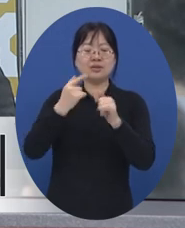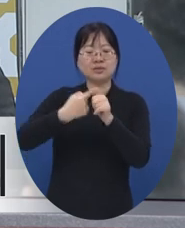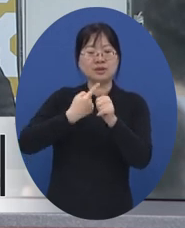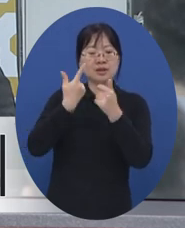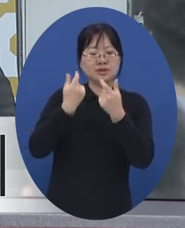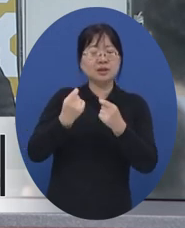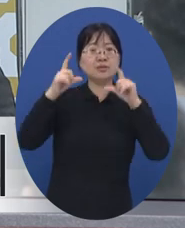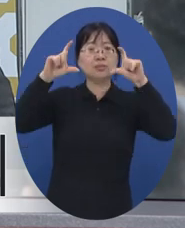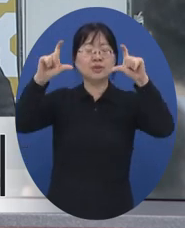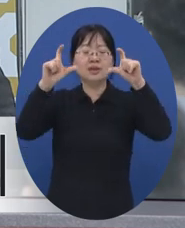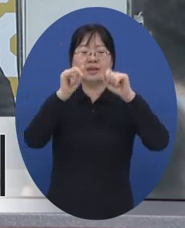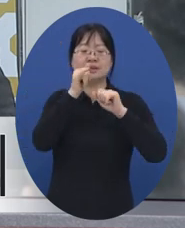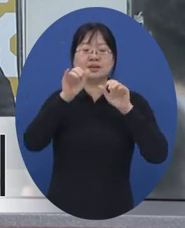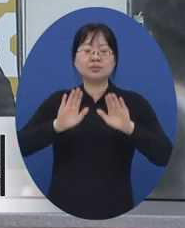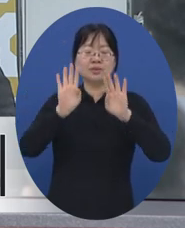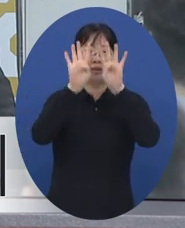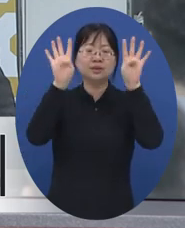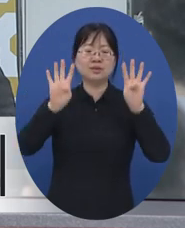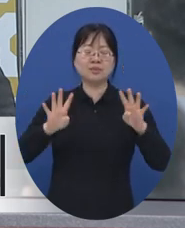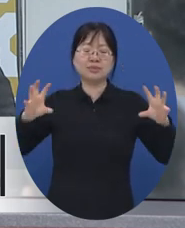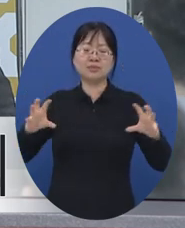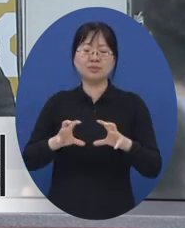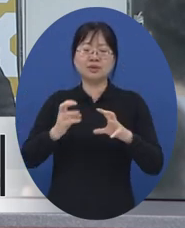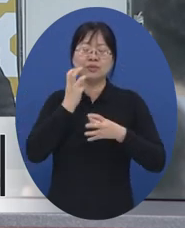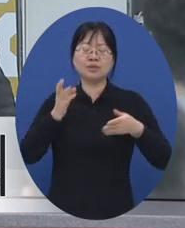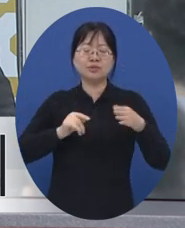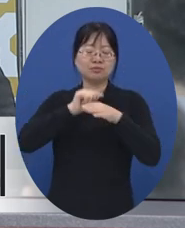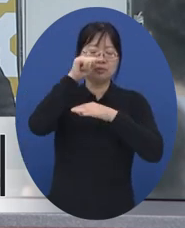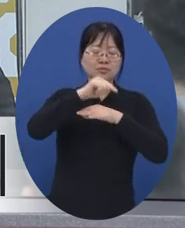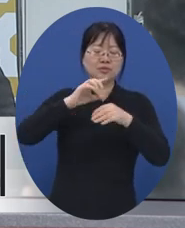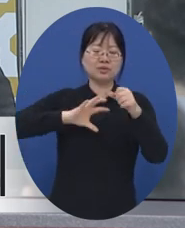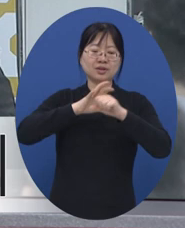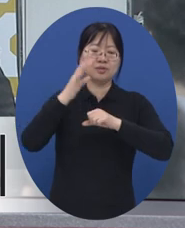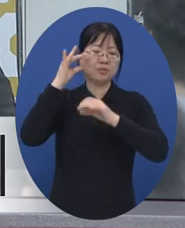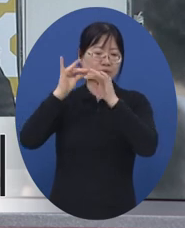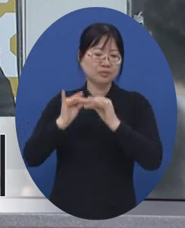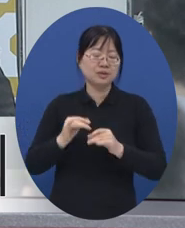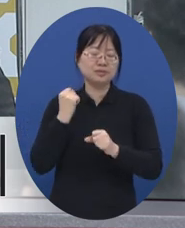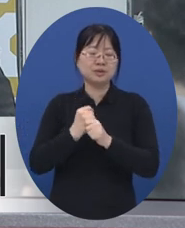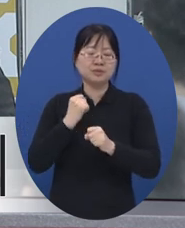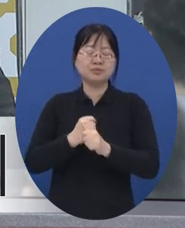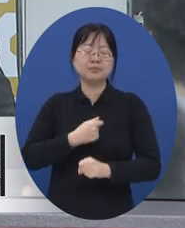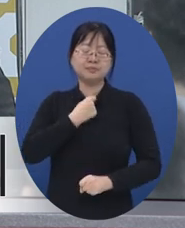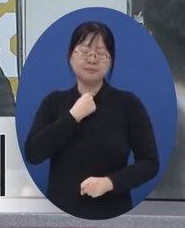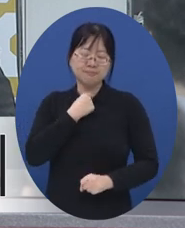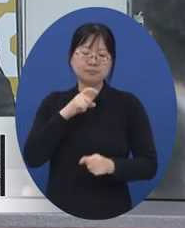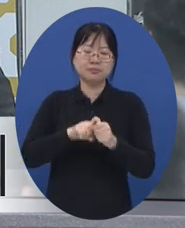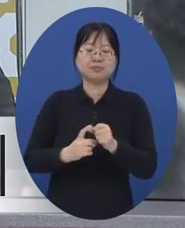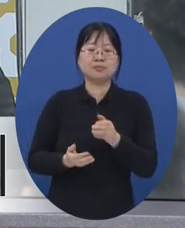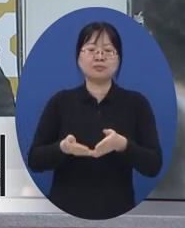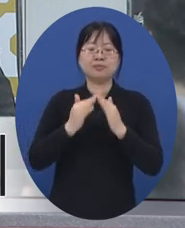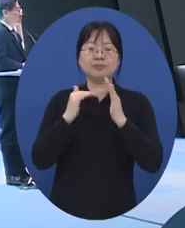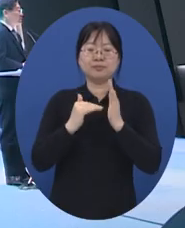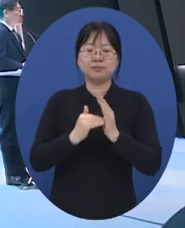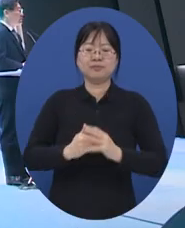사람답게라는 슬로건을 내건 이번 박람회는 경기도를 넘어 세계적인 공감대를 마련하겠다는 목표를 세웠습니다.